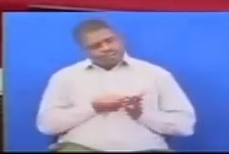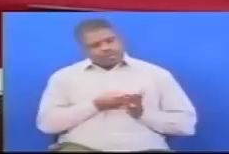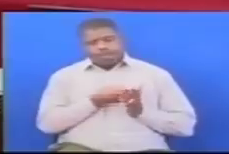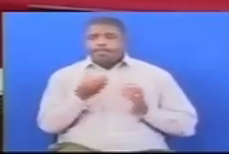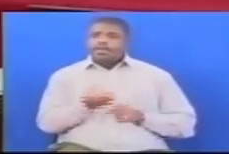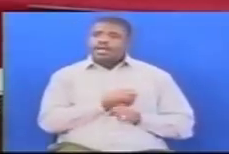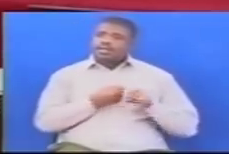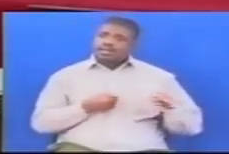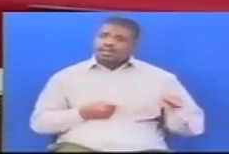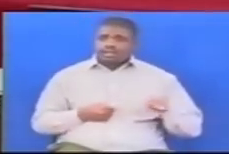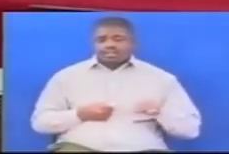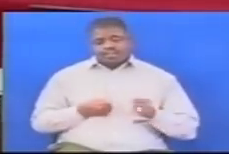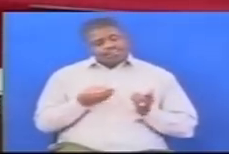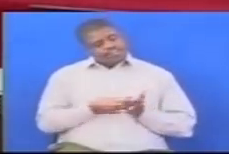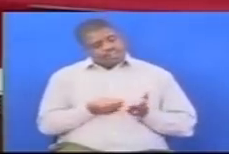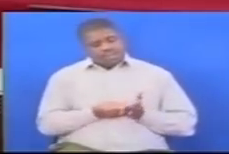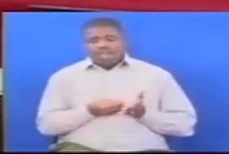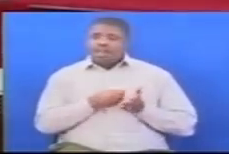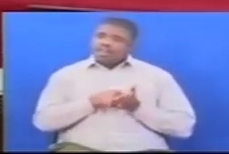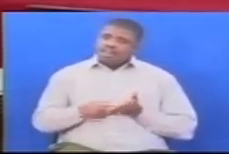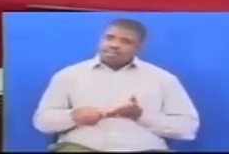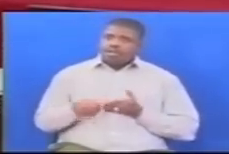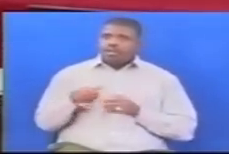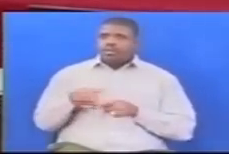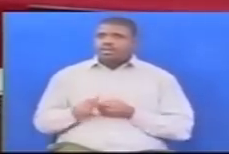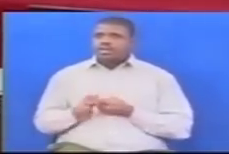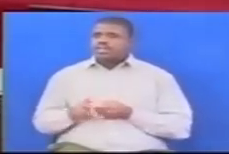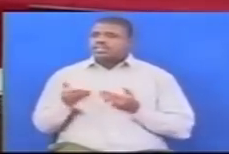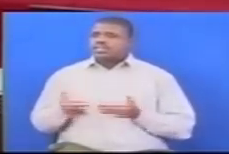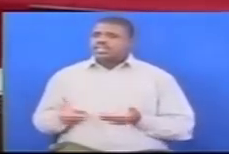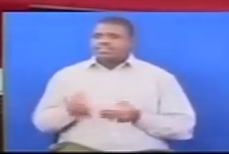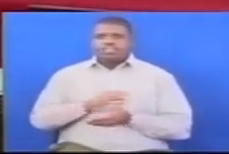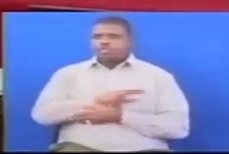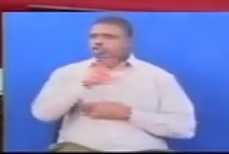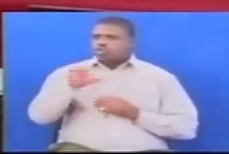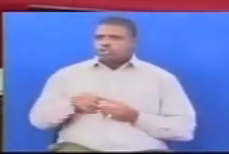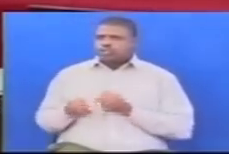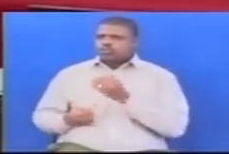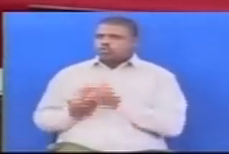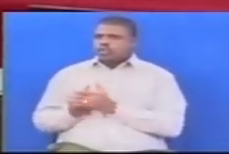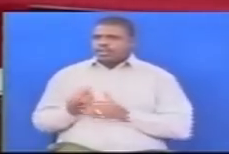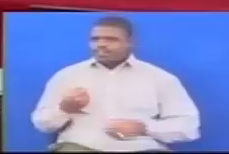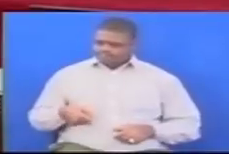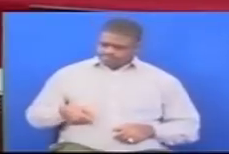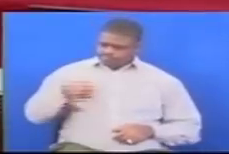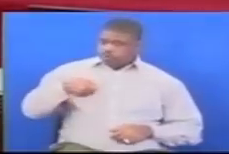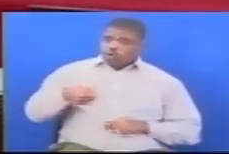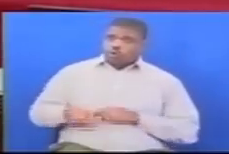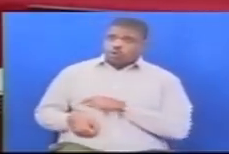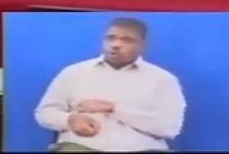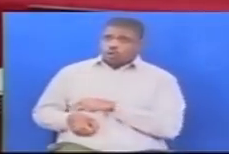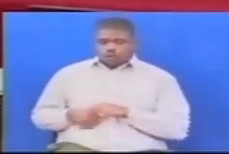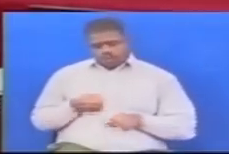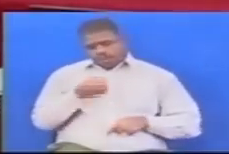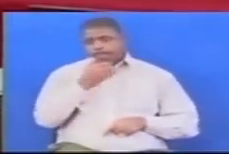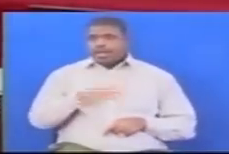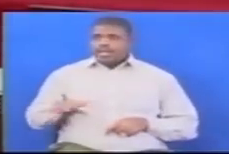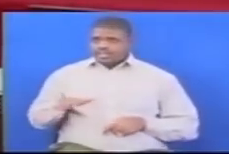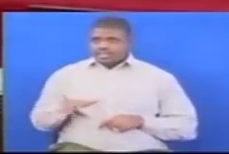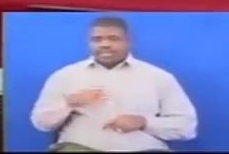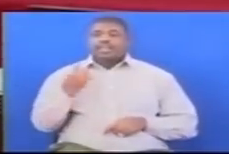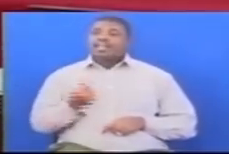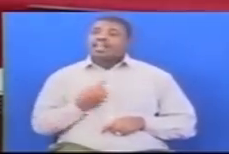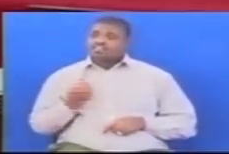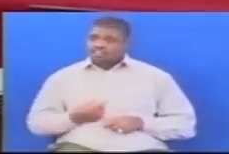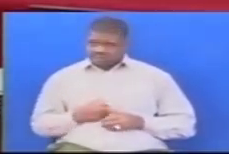zinapatikana, fedha ambazo zinalipa wakandarasi sasa hivi inaonekana zote zimetoka kwenye mfuko wa maji wa taifa.